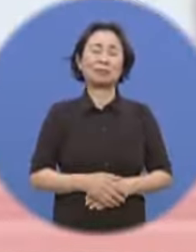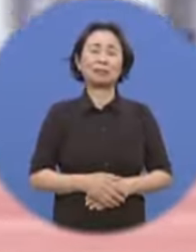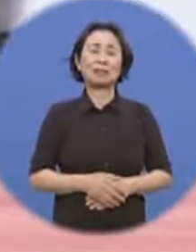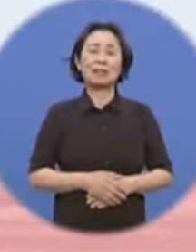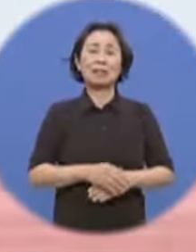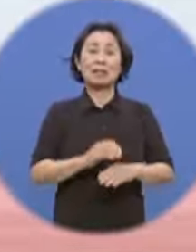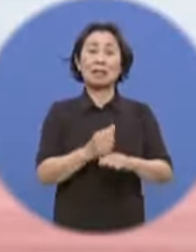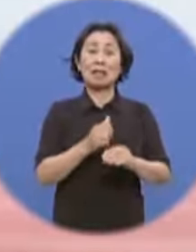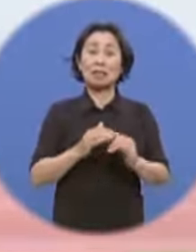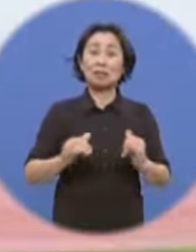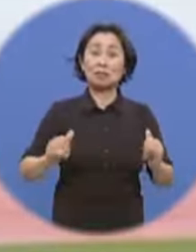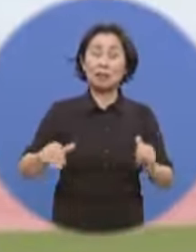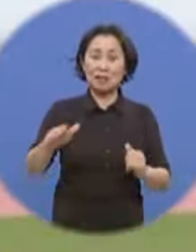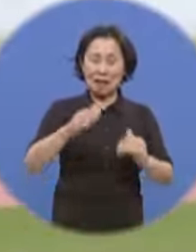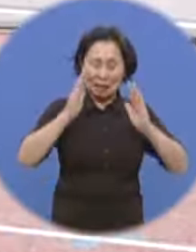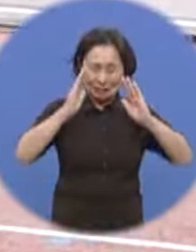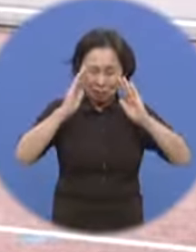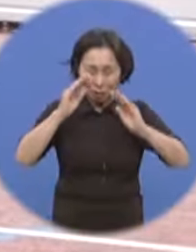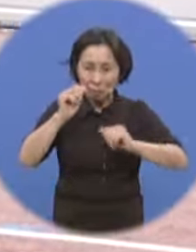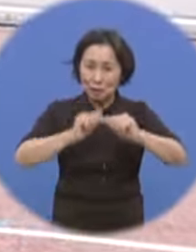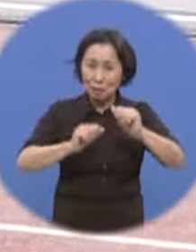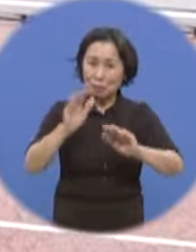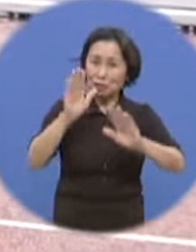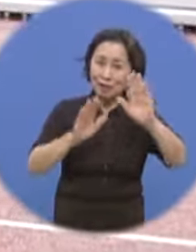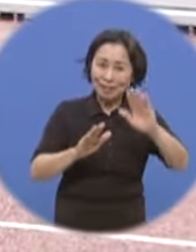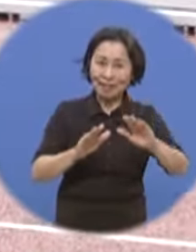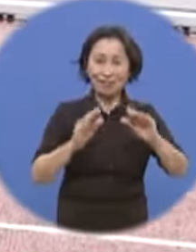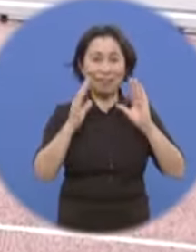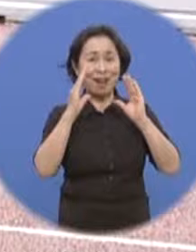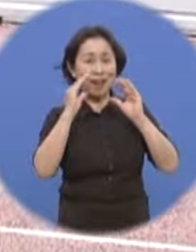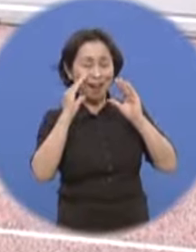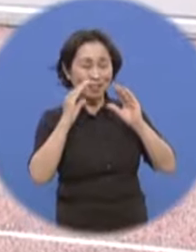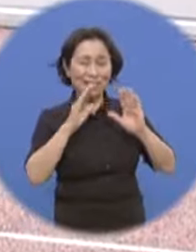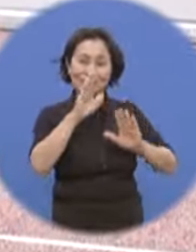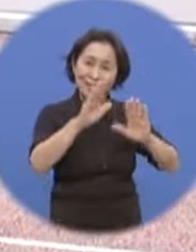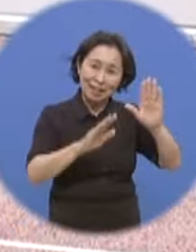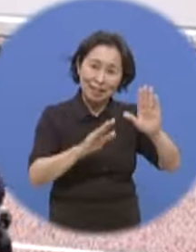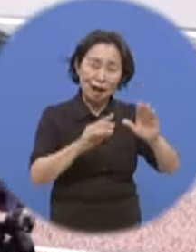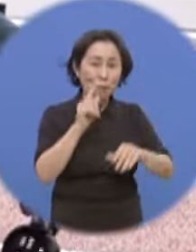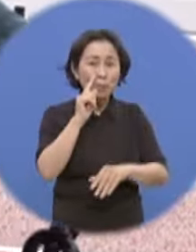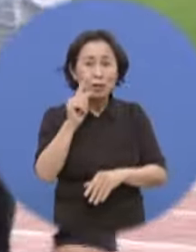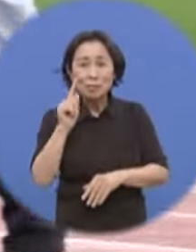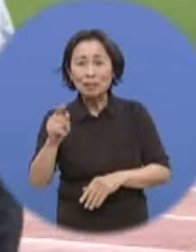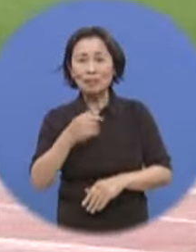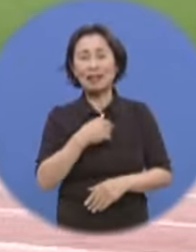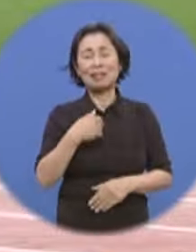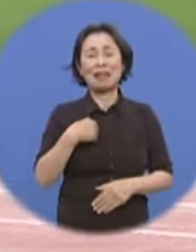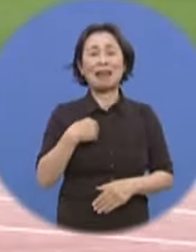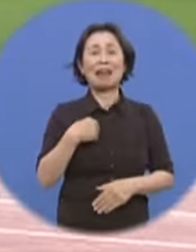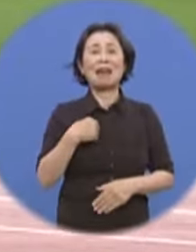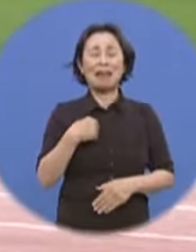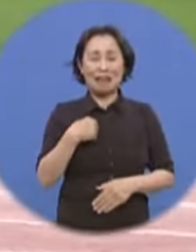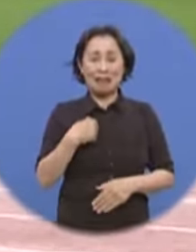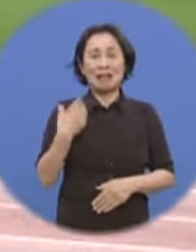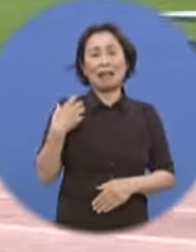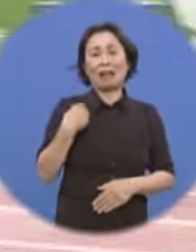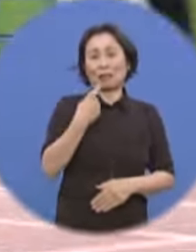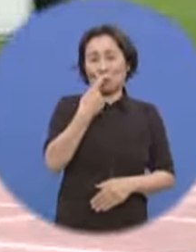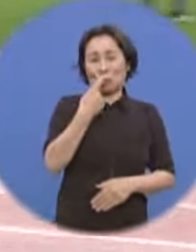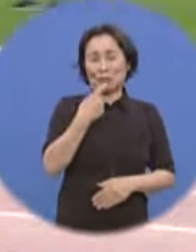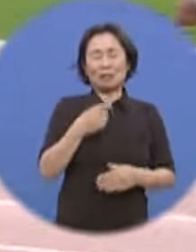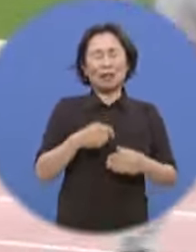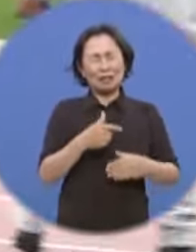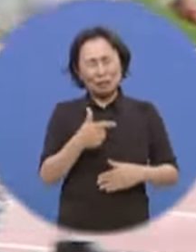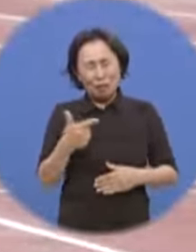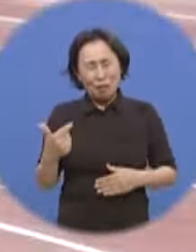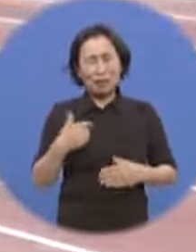真剣に競技を取り組む姿であったり笑顔を溢れる姿を拝見することができて担当として大変嬉しく思っ